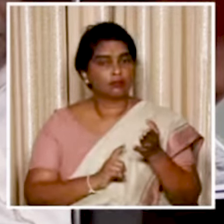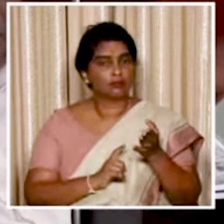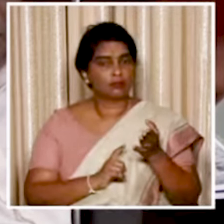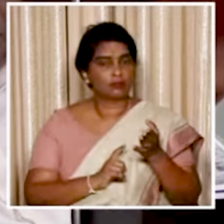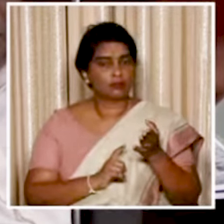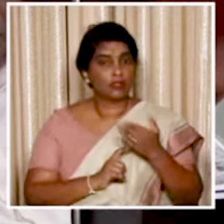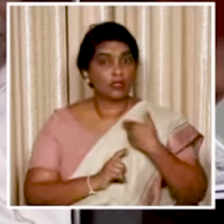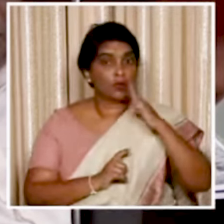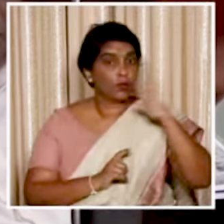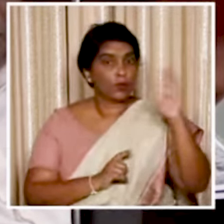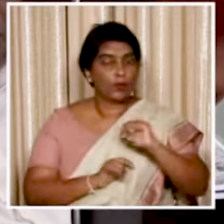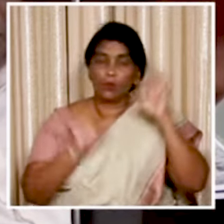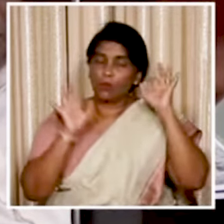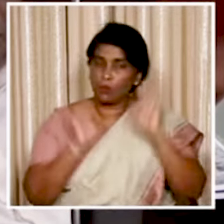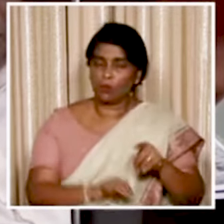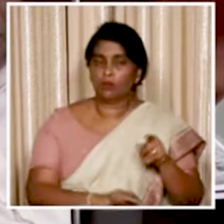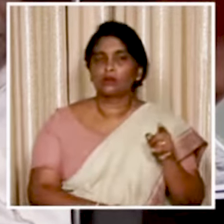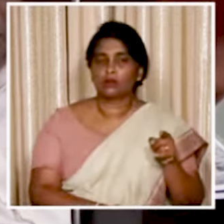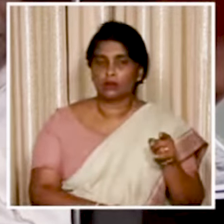කැඳවන්නේ නැතුව